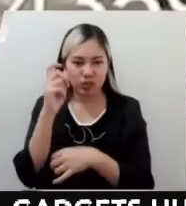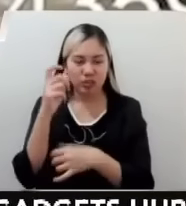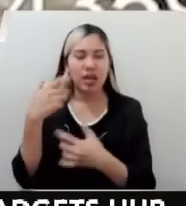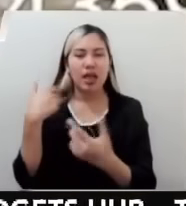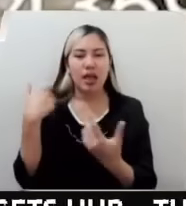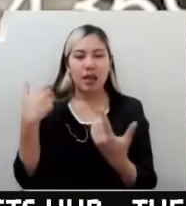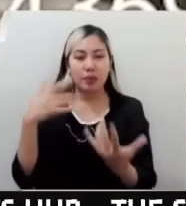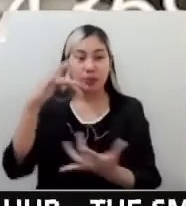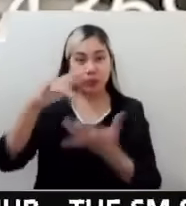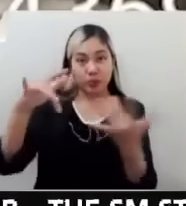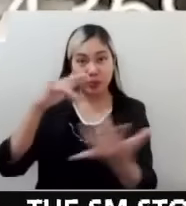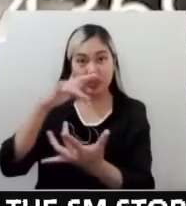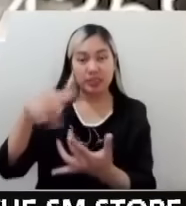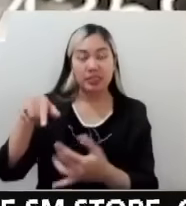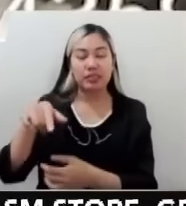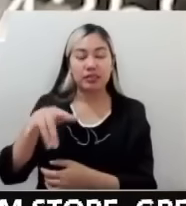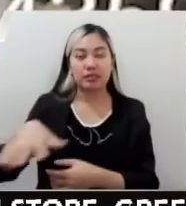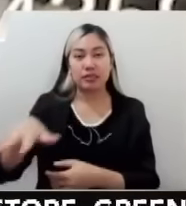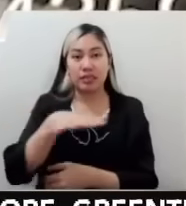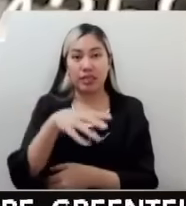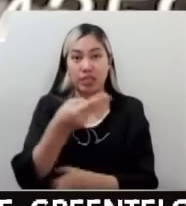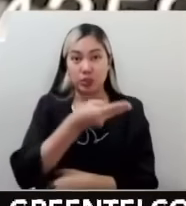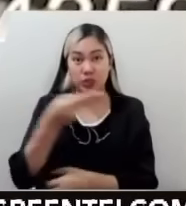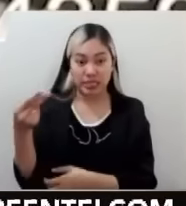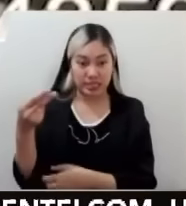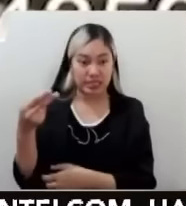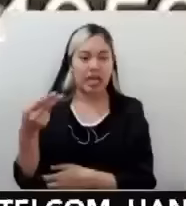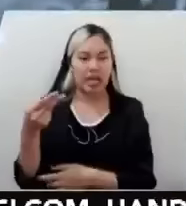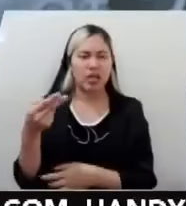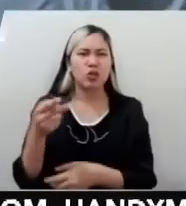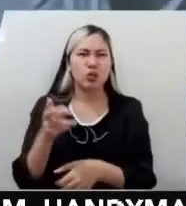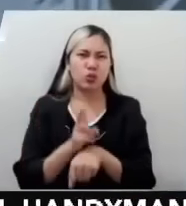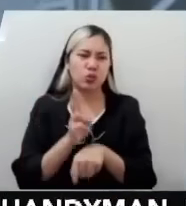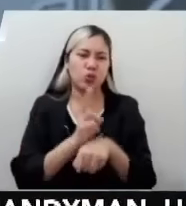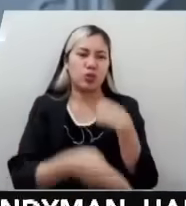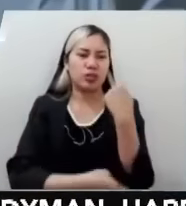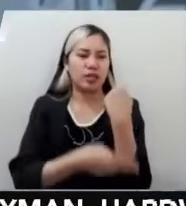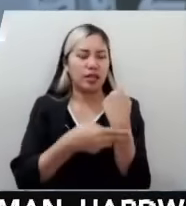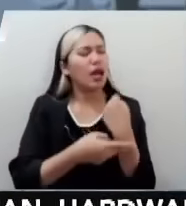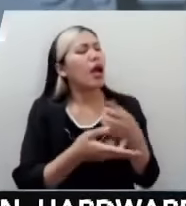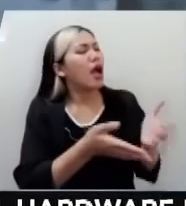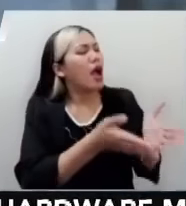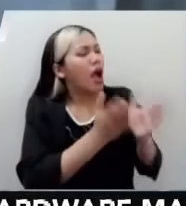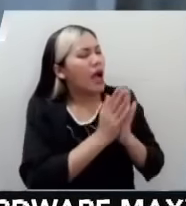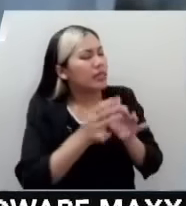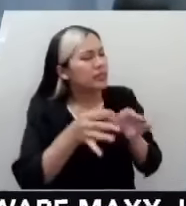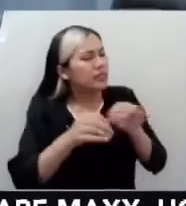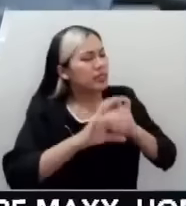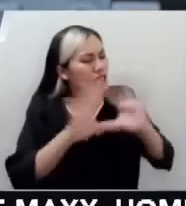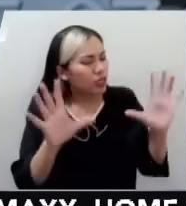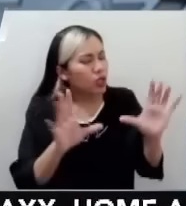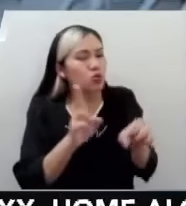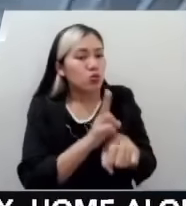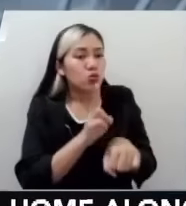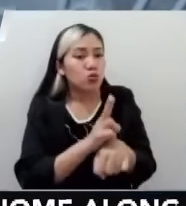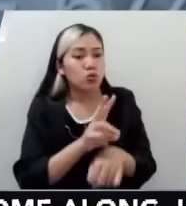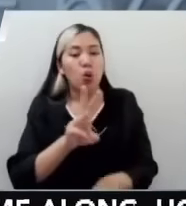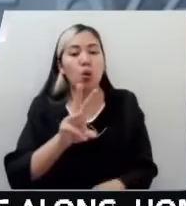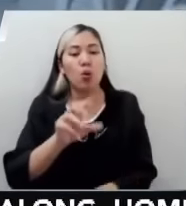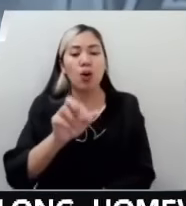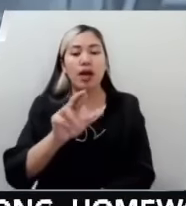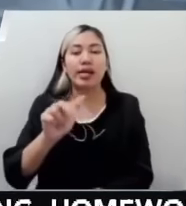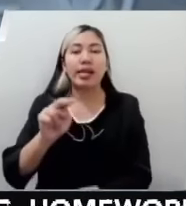Okay, linawin lang po natin, hinuli siya sa bisa po ng arrest warrant ng Senado. At sa kanya hong pagbabalik sa Senado po ba